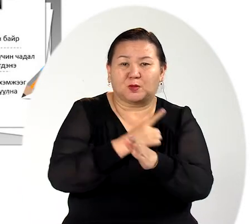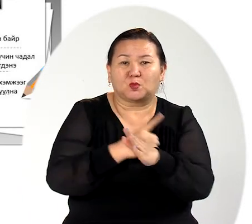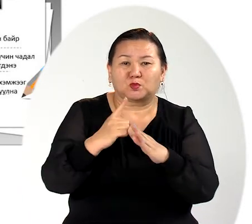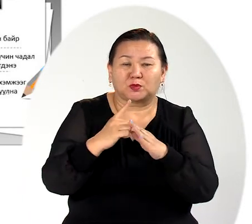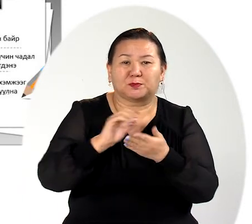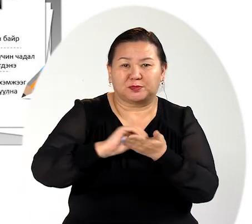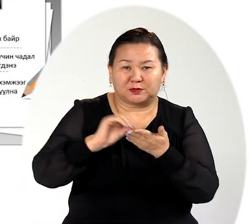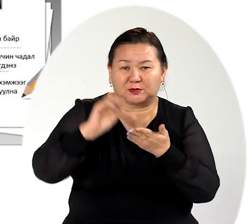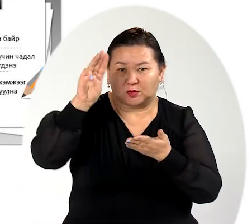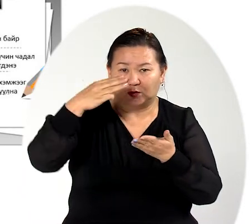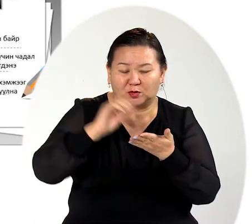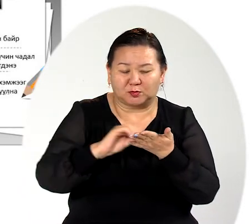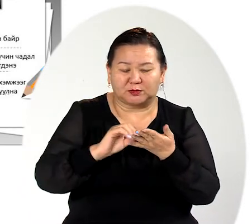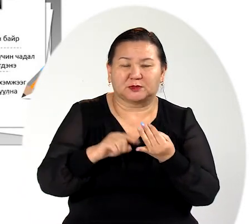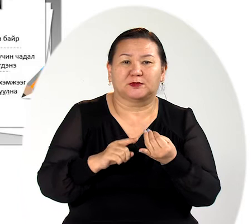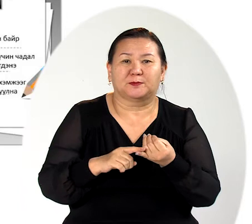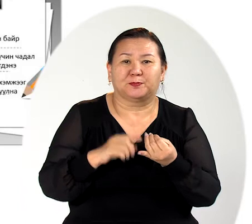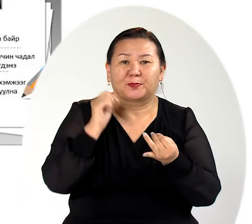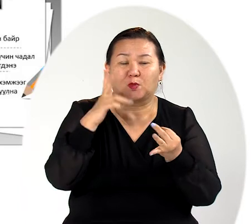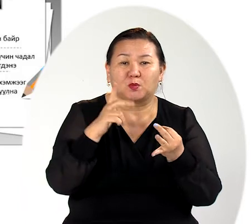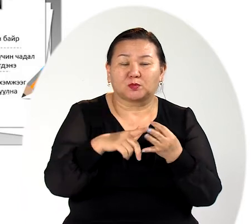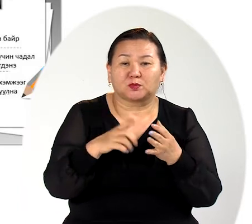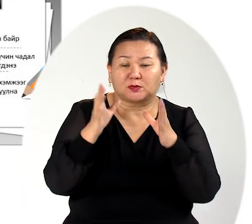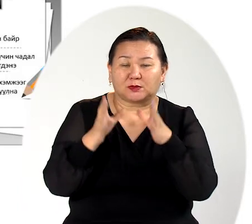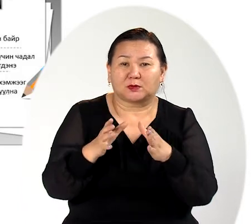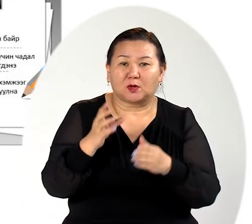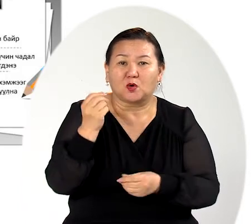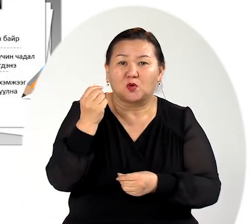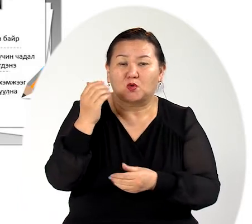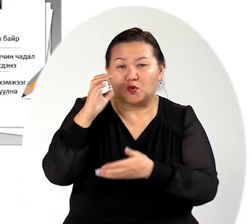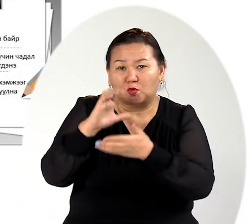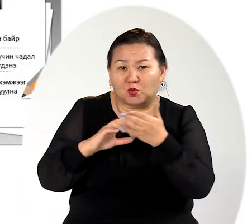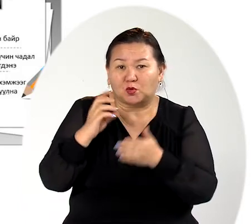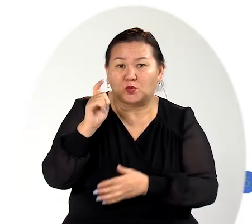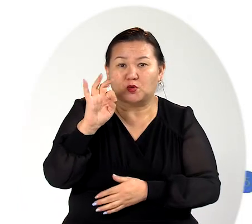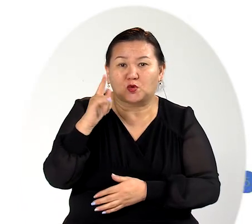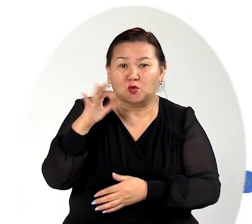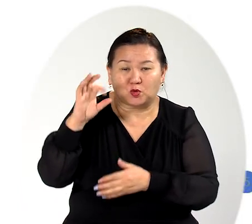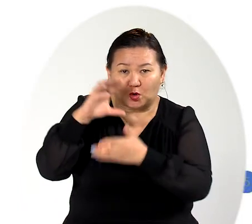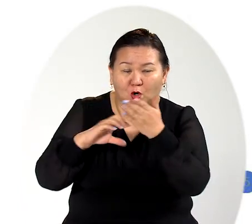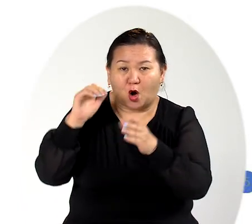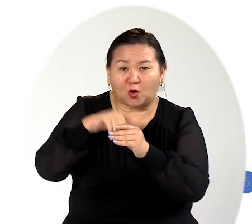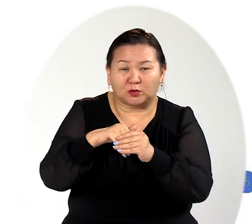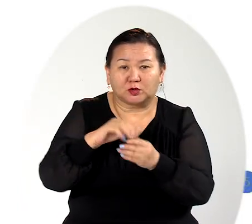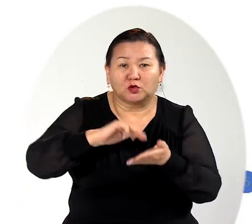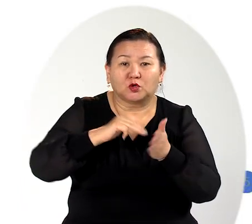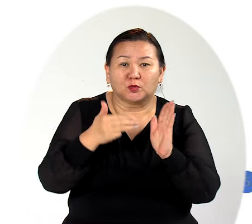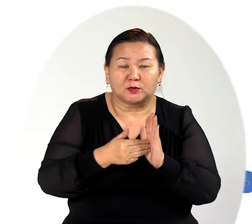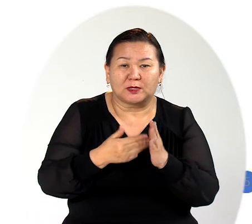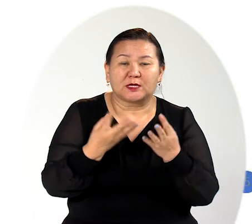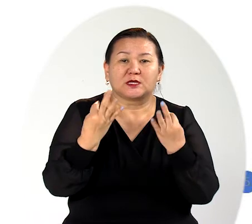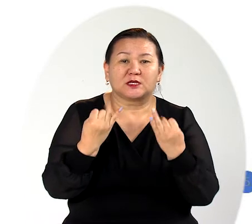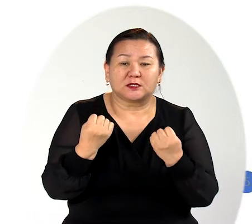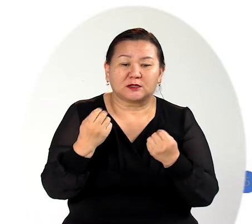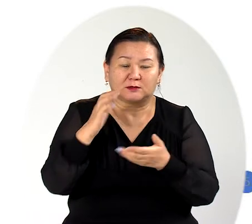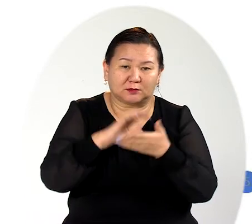болвол тодорхойлж гаргаж болдог байгаа. За 3 дугаар хэсэг маань болохоор хөрөнгө оруулалтын төлөвлөгөө байна. Энэхүү зорилгод хүрэхийн тулд та хэдийн хэмжээний